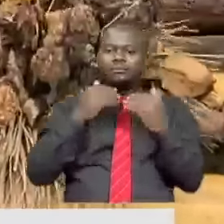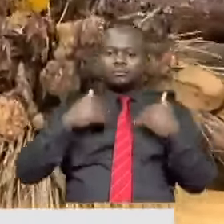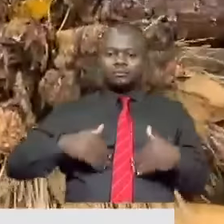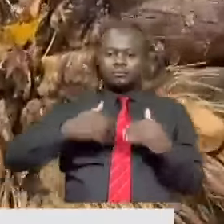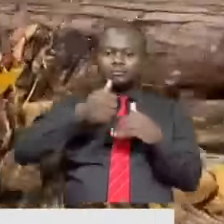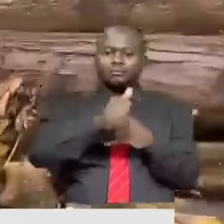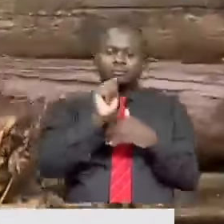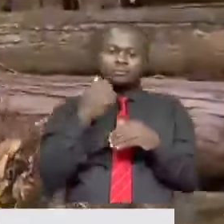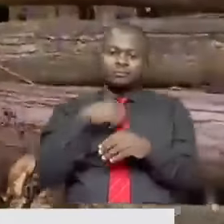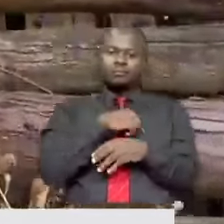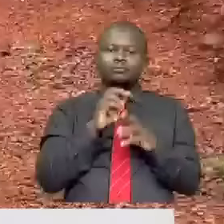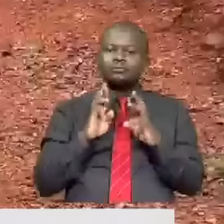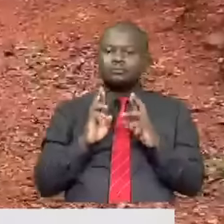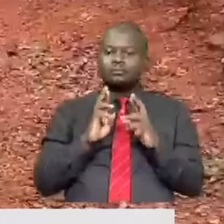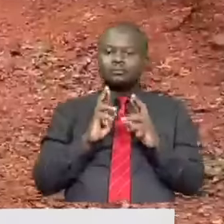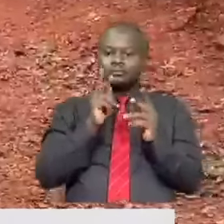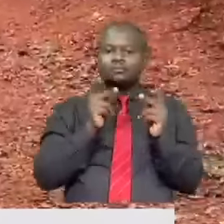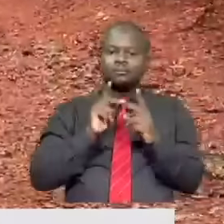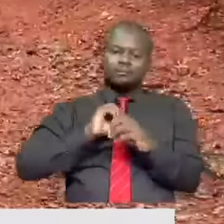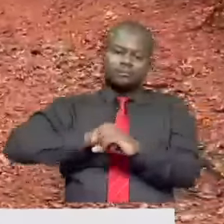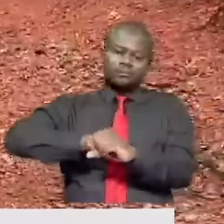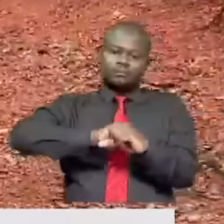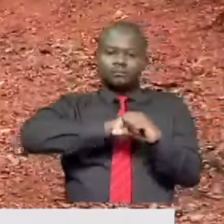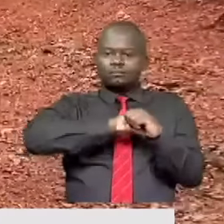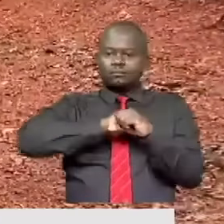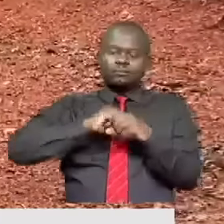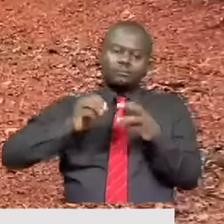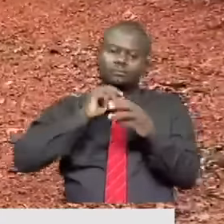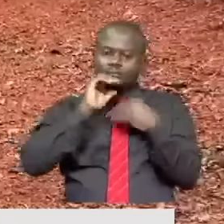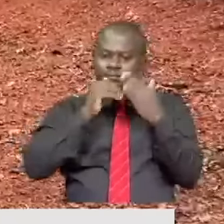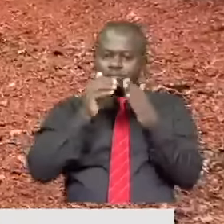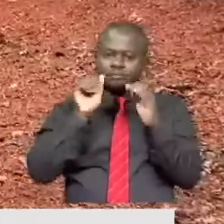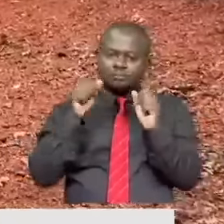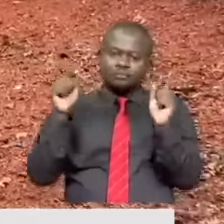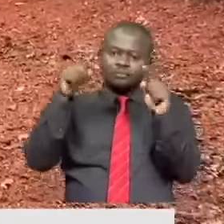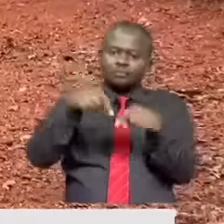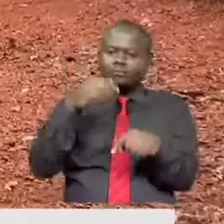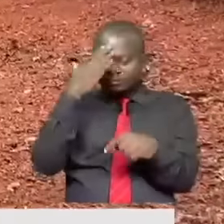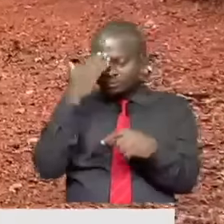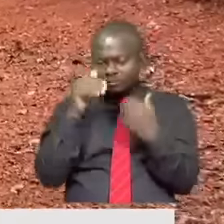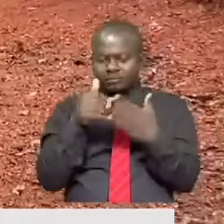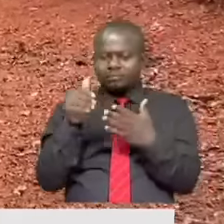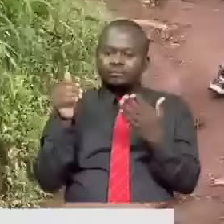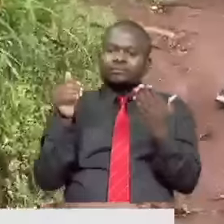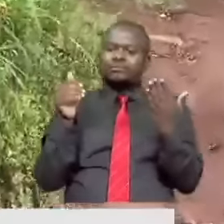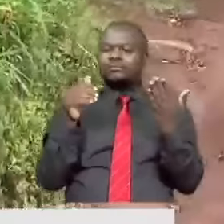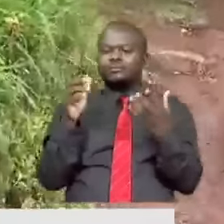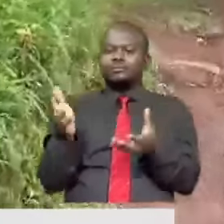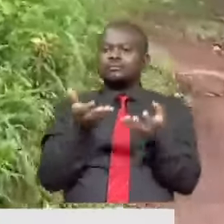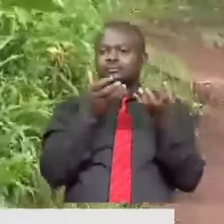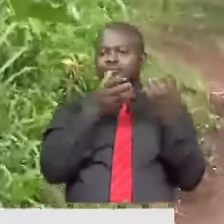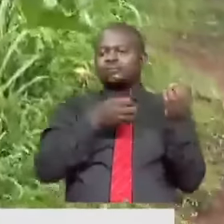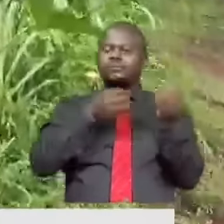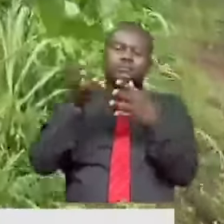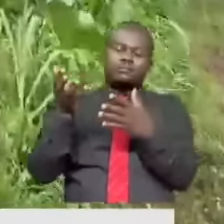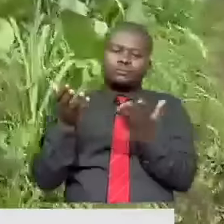tuba twizeye ko uri ahantu harinzwe, ku buryo nta muntu ushobora kuza ngo apfe kugira gute kuvanamo ngo ajugunye ku